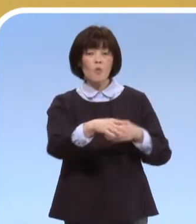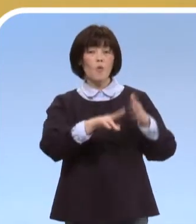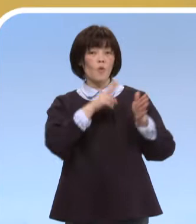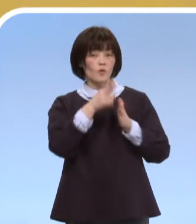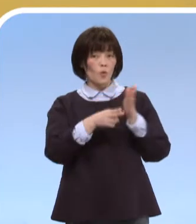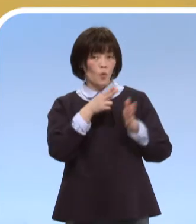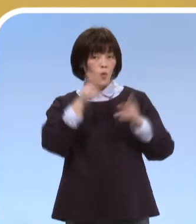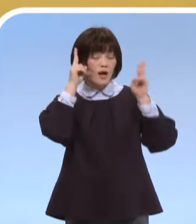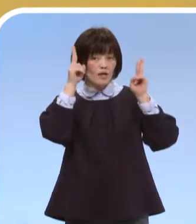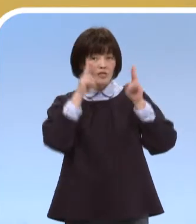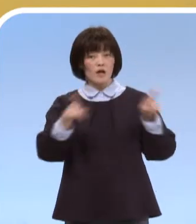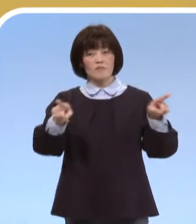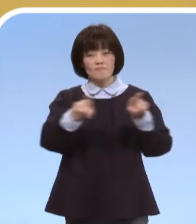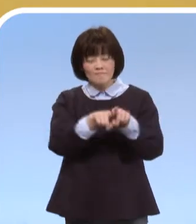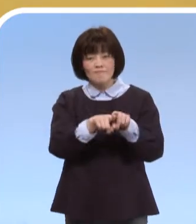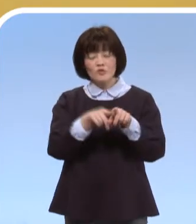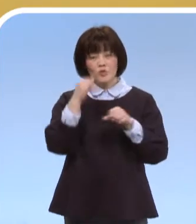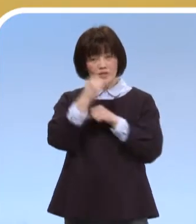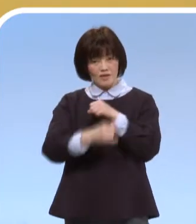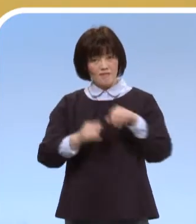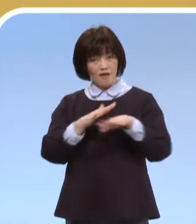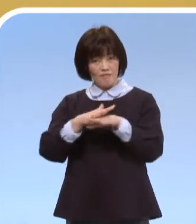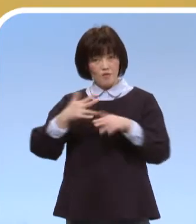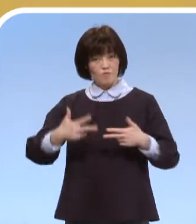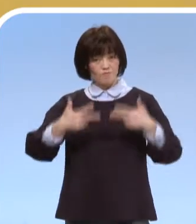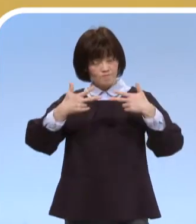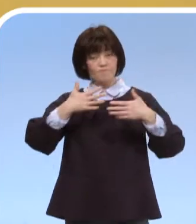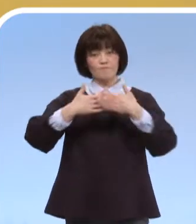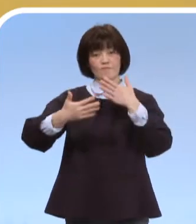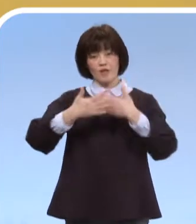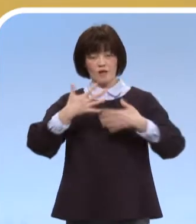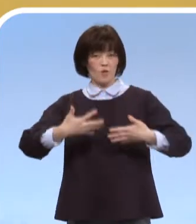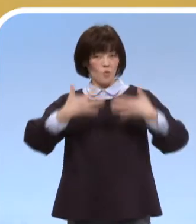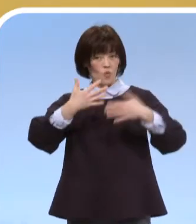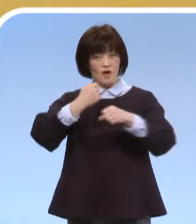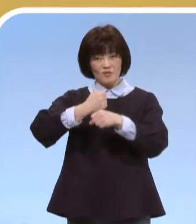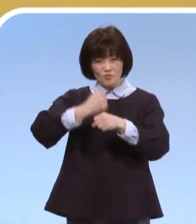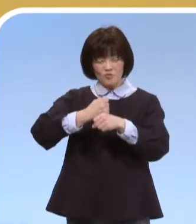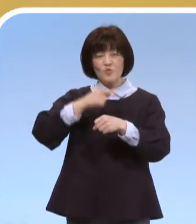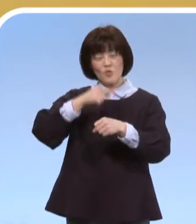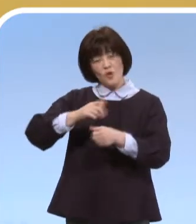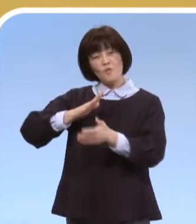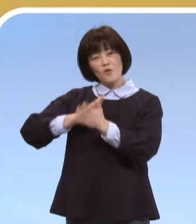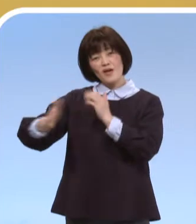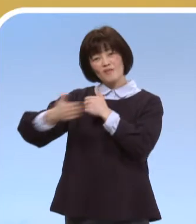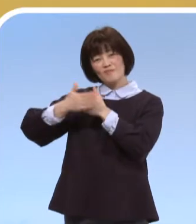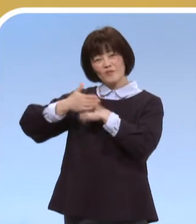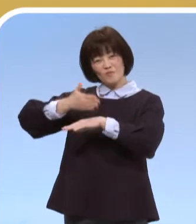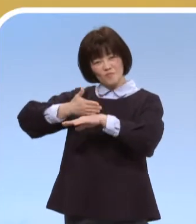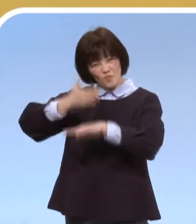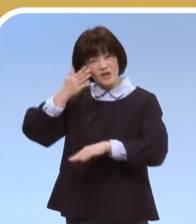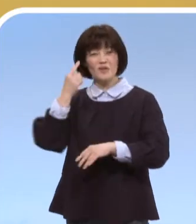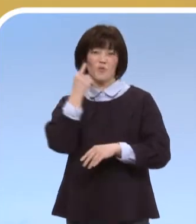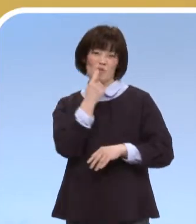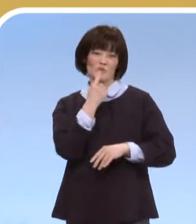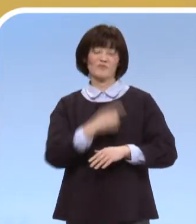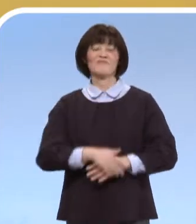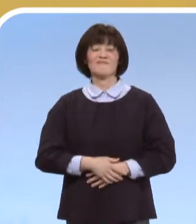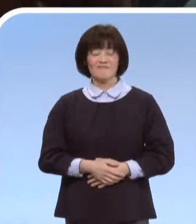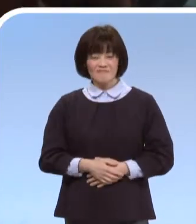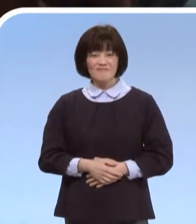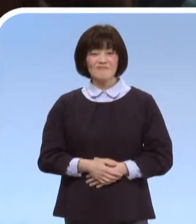にあの別のオンライン体験を作るとかっていう取り組みができたのがこのポストコロナのおかげだったと思ってます